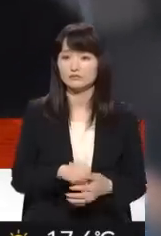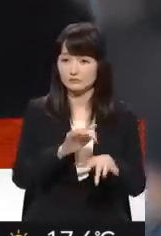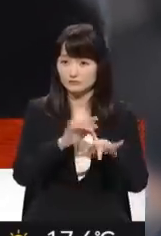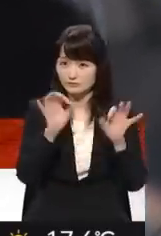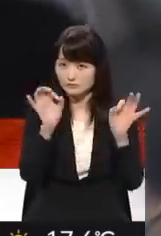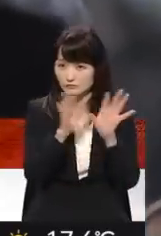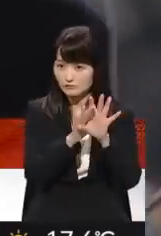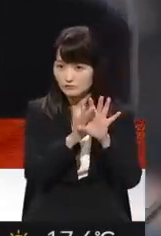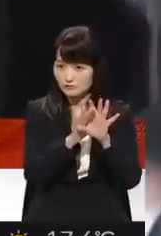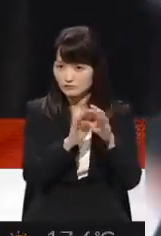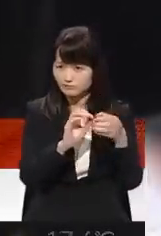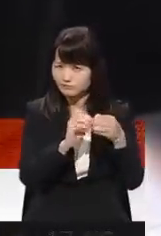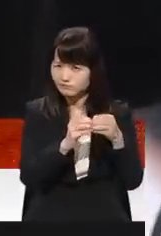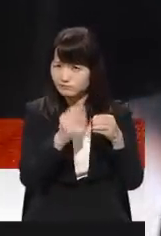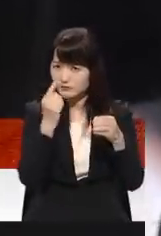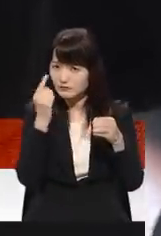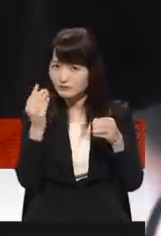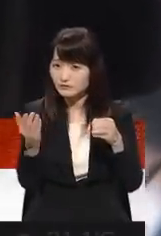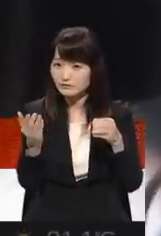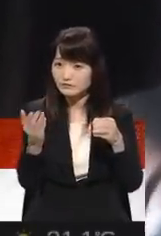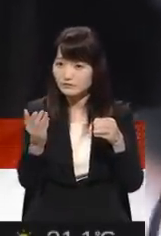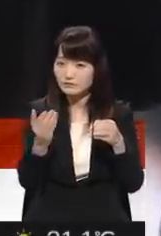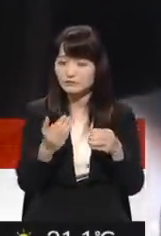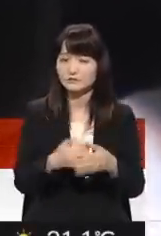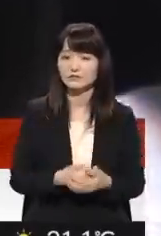실종 사건으로 위장하려고 했습니까?